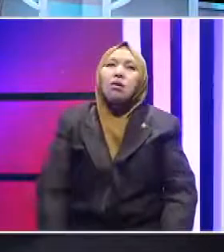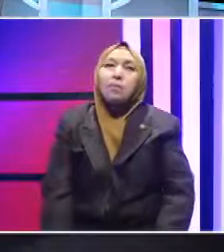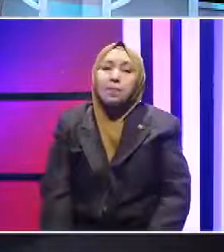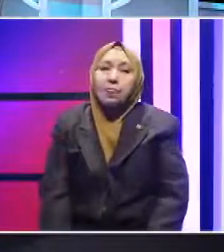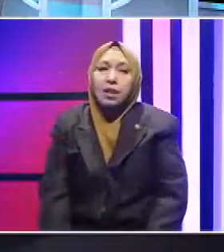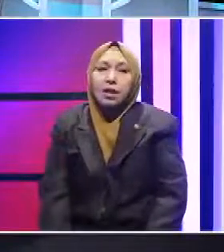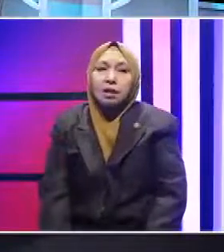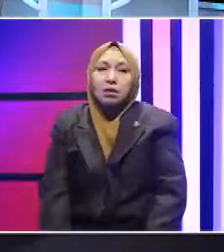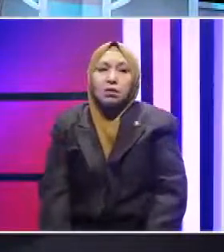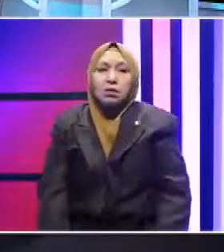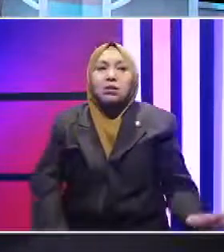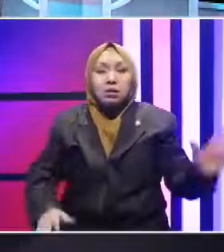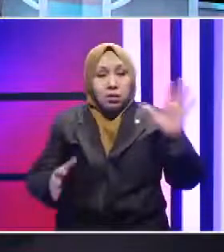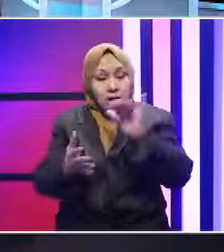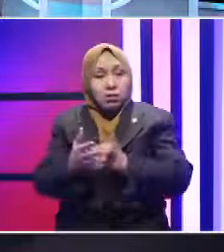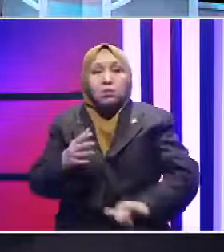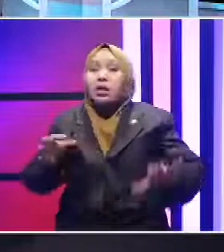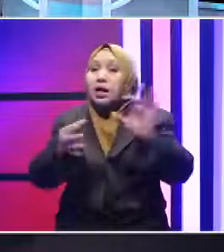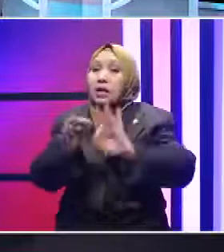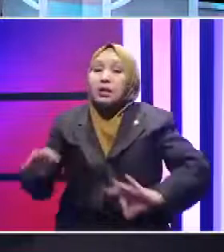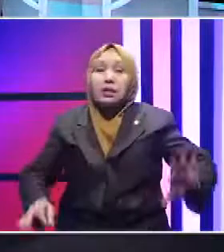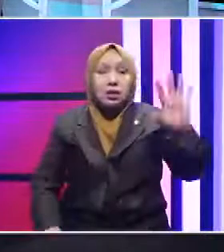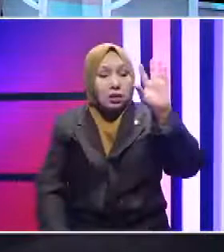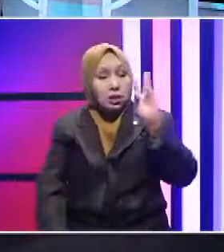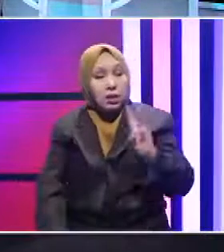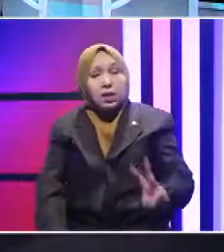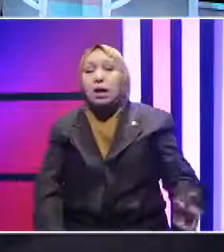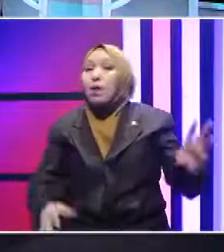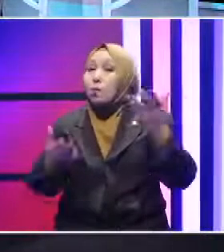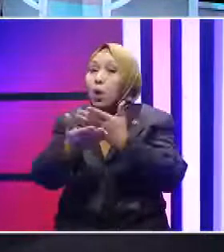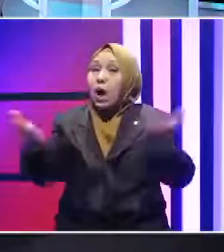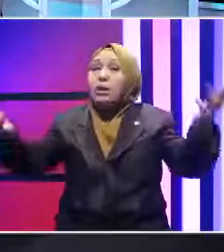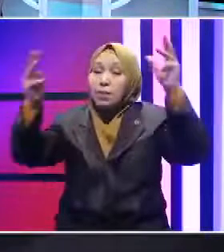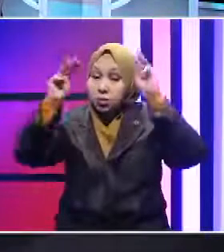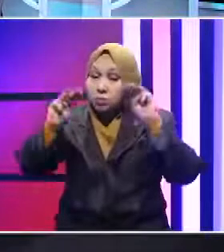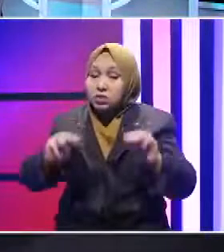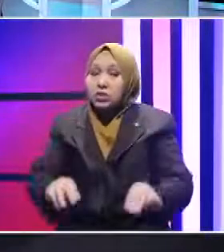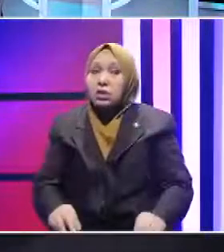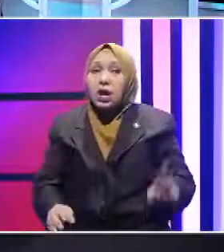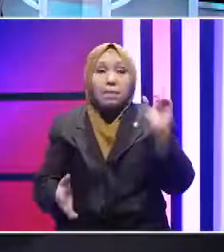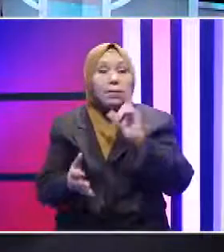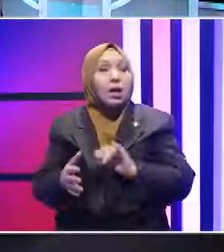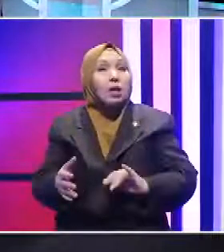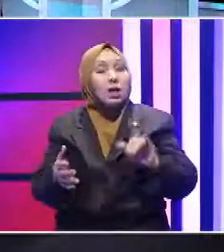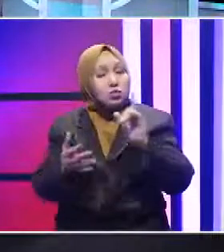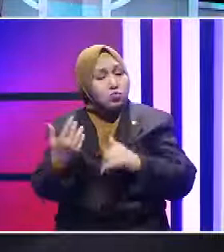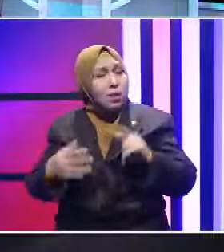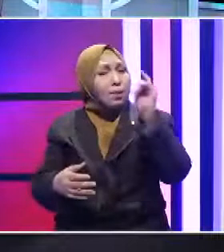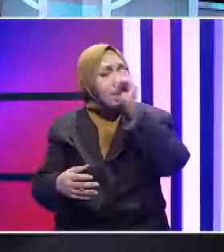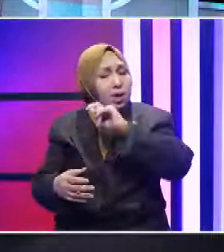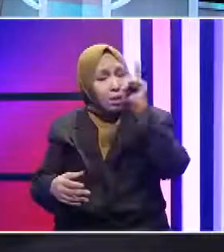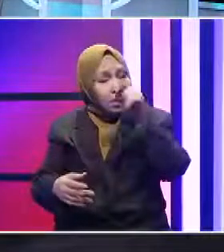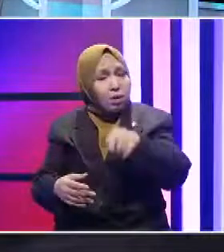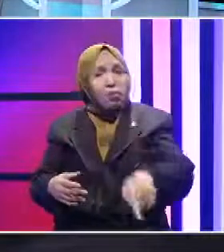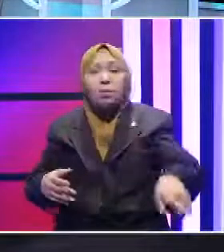العظيم. Surah Al-Azim, gitulah ayat yang ke-6. Wahai manusia, ya, wahai manusia, apa yang telah memperdayakan kamu